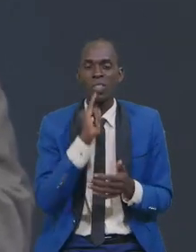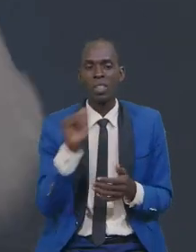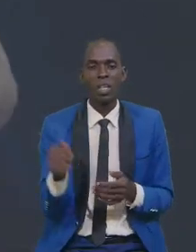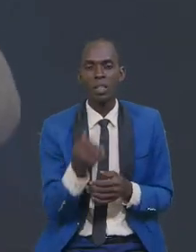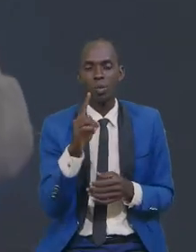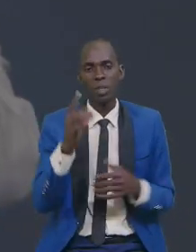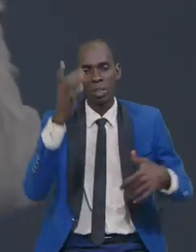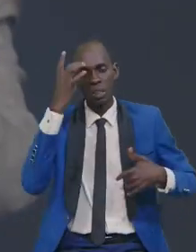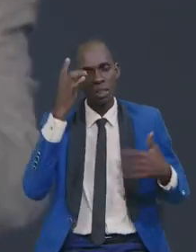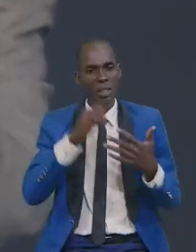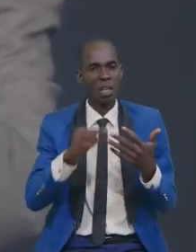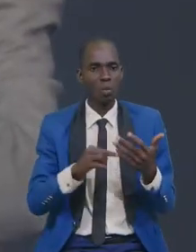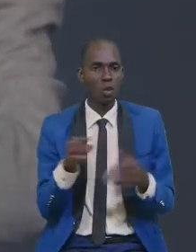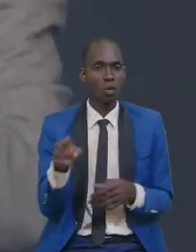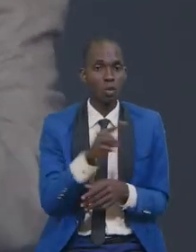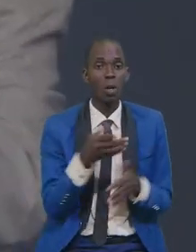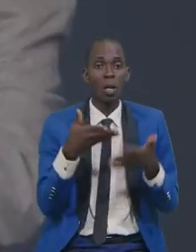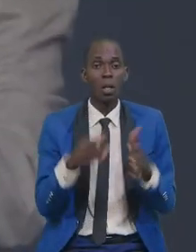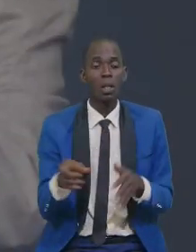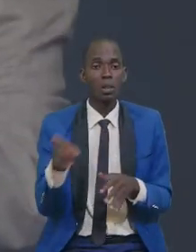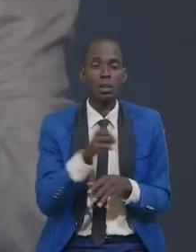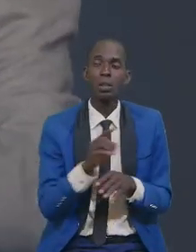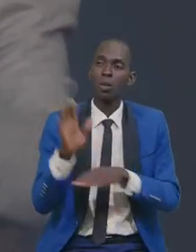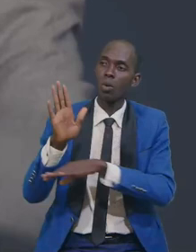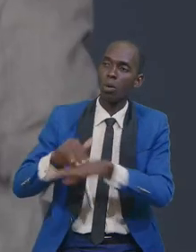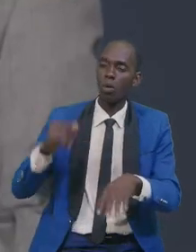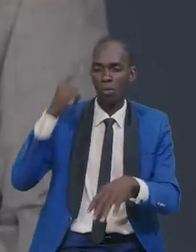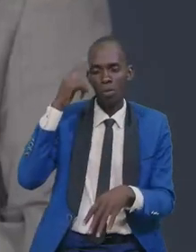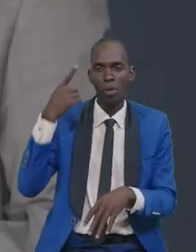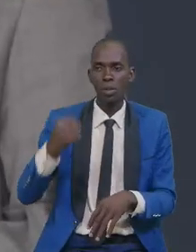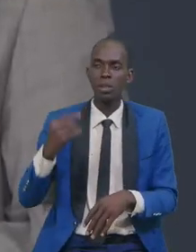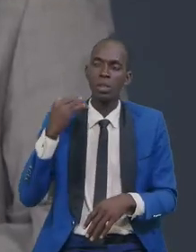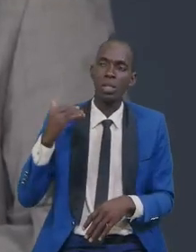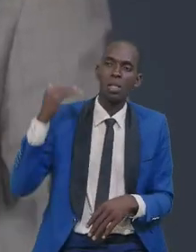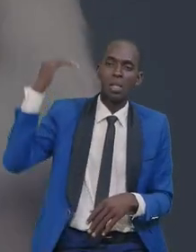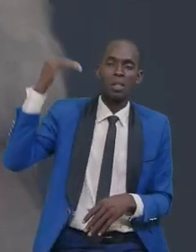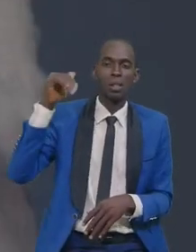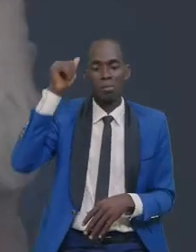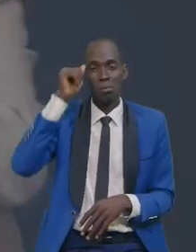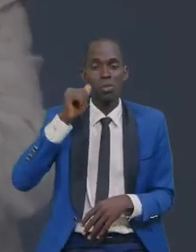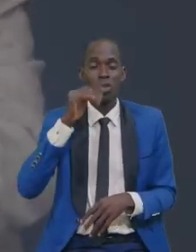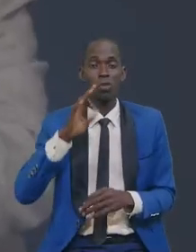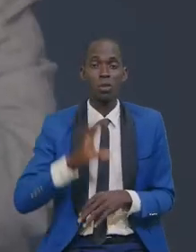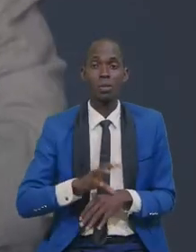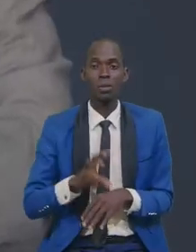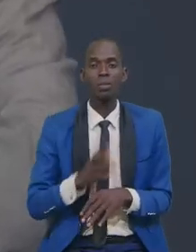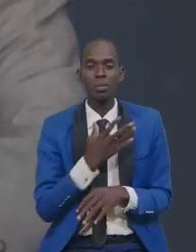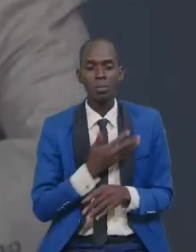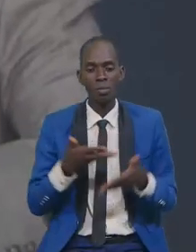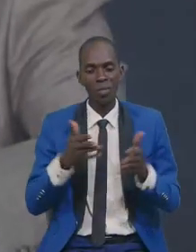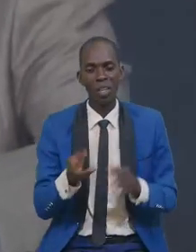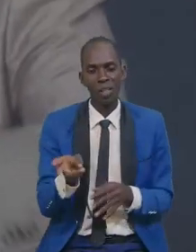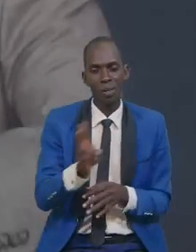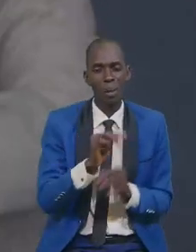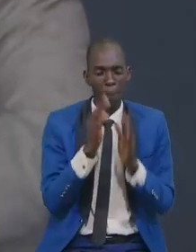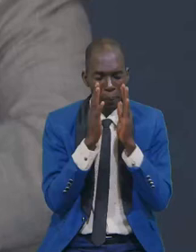verset 14. Quelqu'un parmi vous est-il malade? Qu'il appelle les anciens de l'église et que les